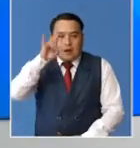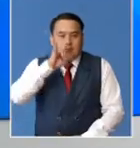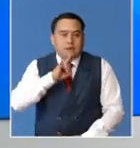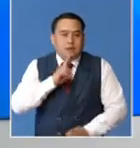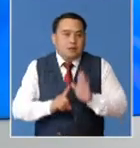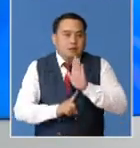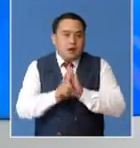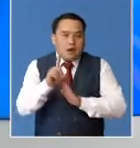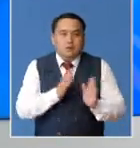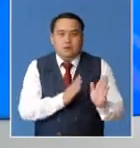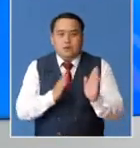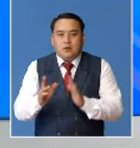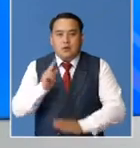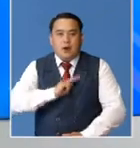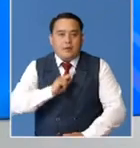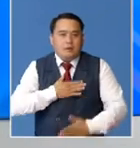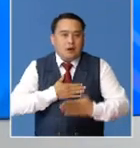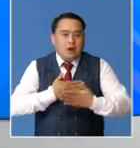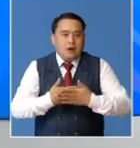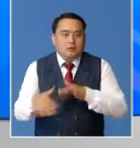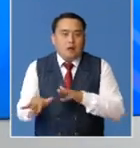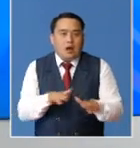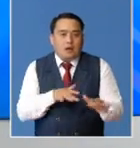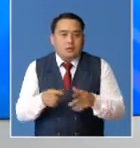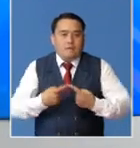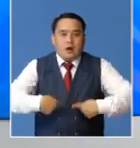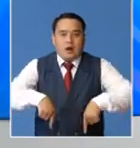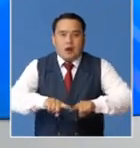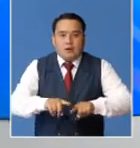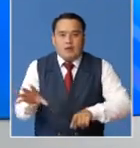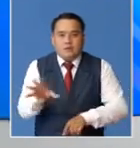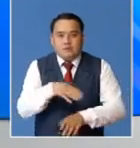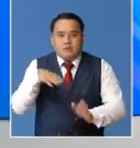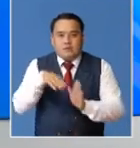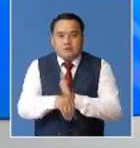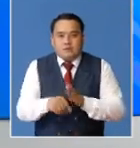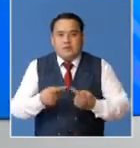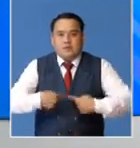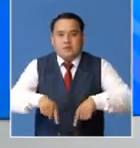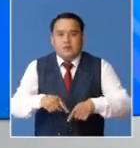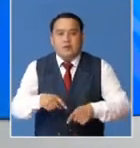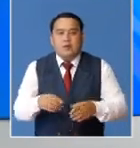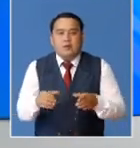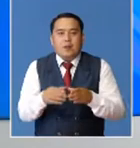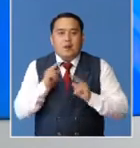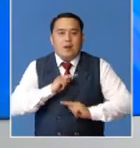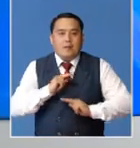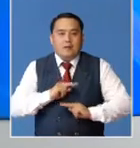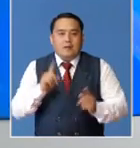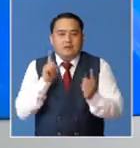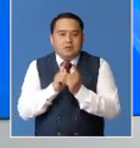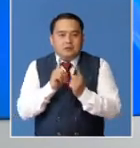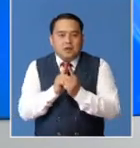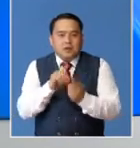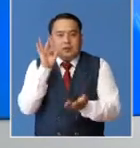началась системная работа по активизации деятельности первичных организаций. Ее проводит Федерация профсоюзов Республики